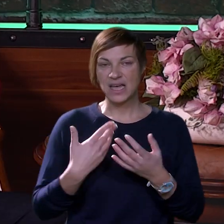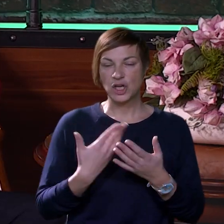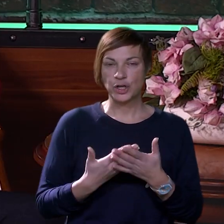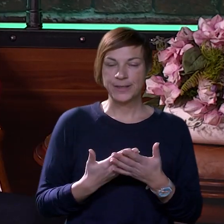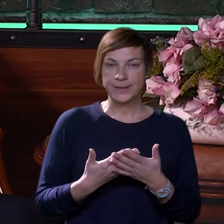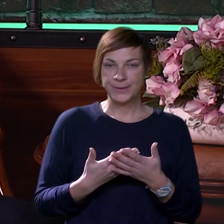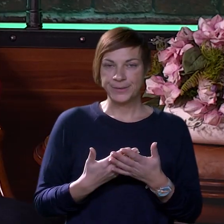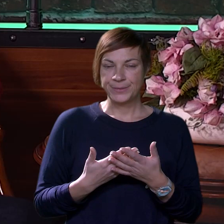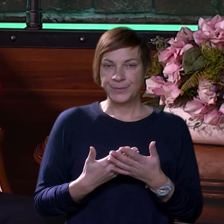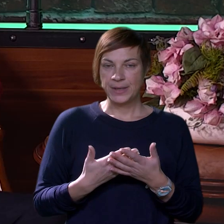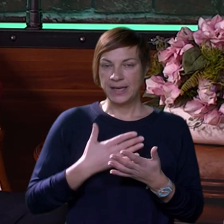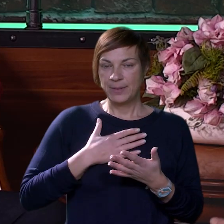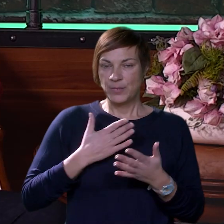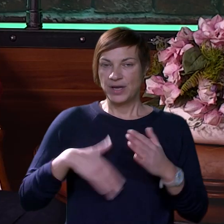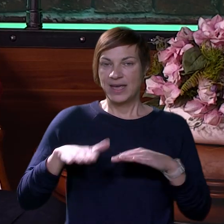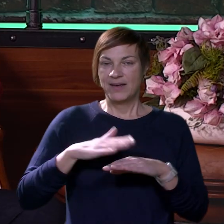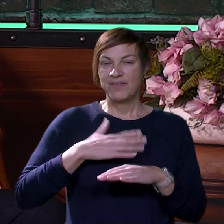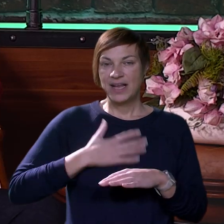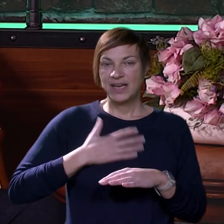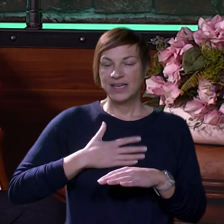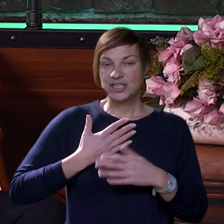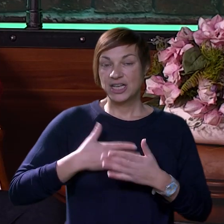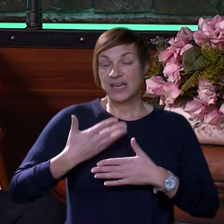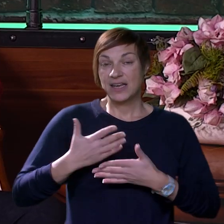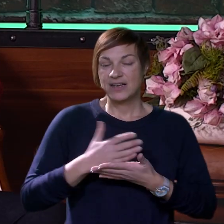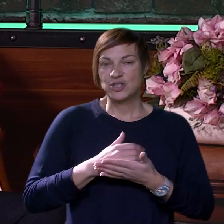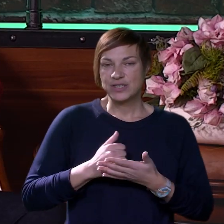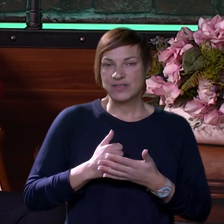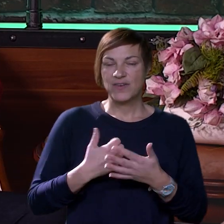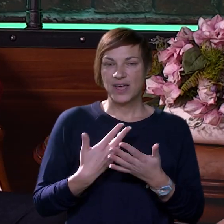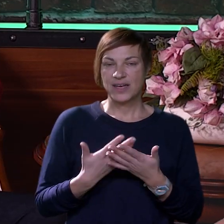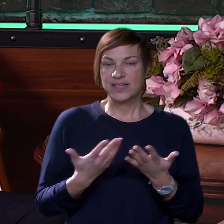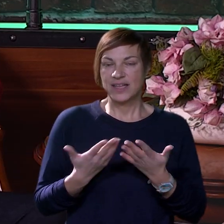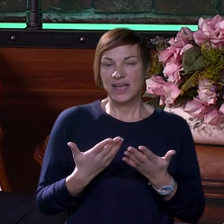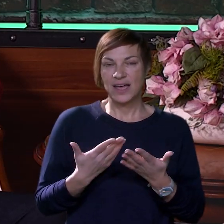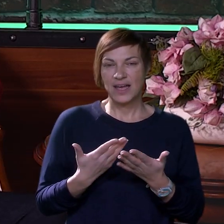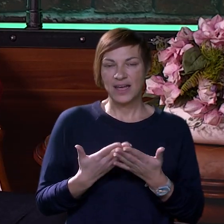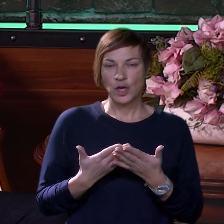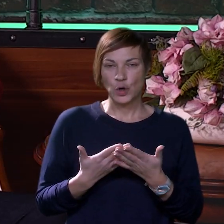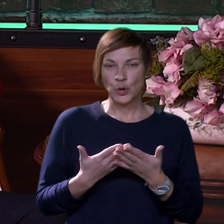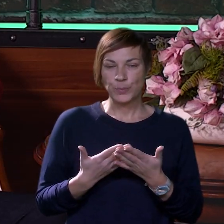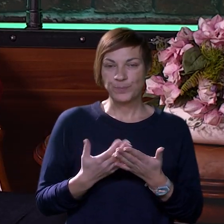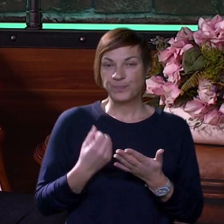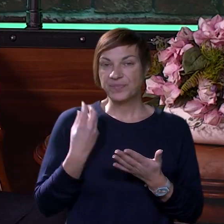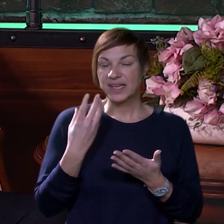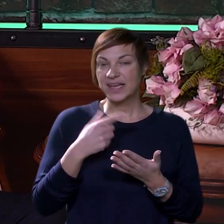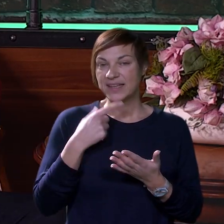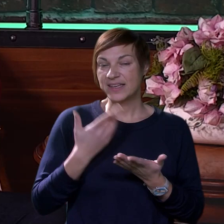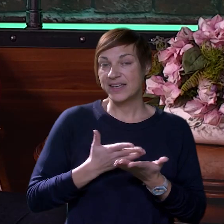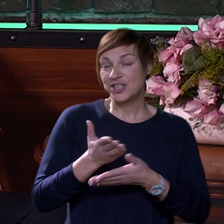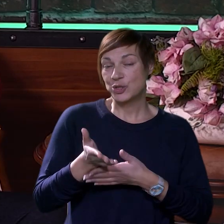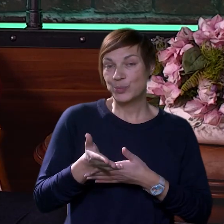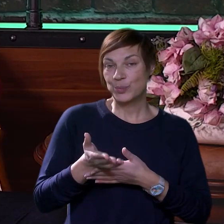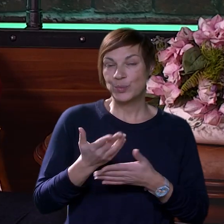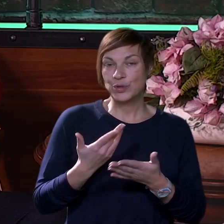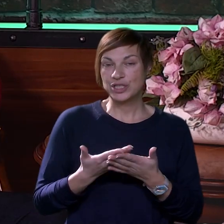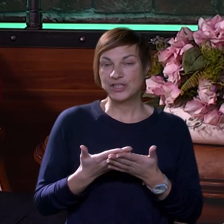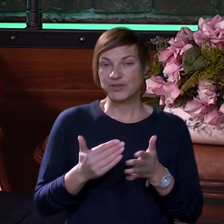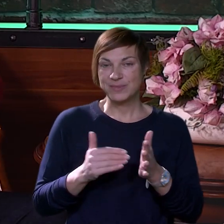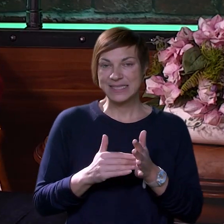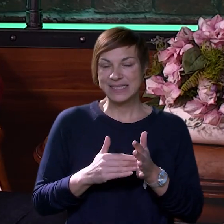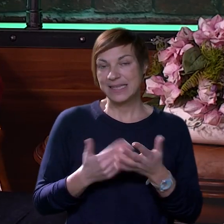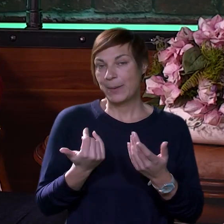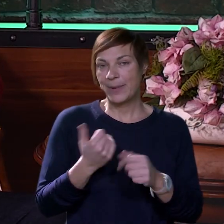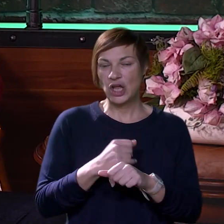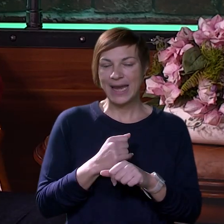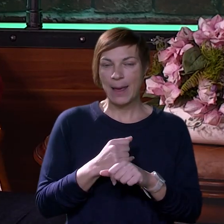da, moja velika želja, nastojat ću je ostvariti, tako ako već kad riječ pođe, onda to bi se